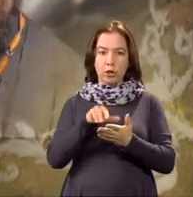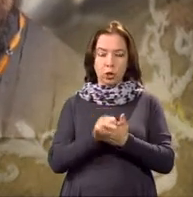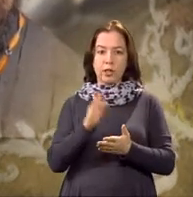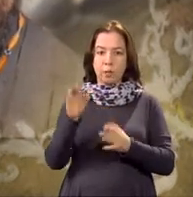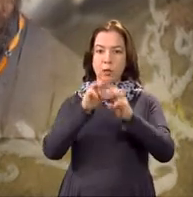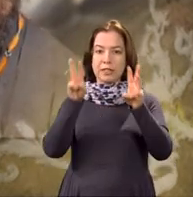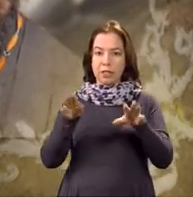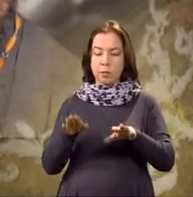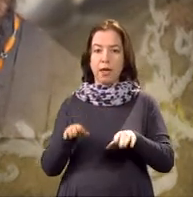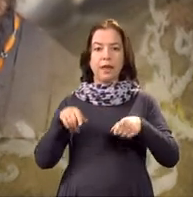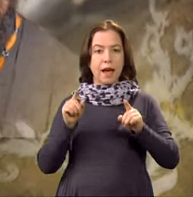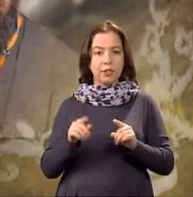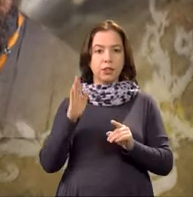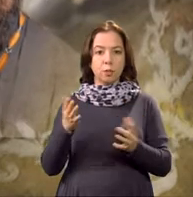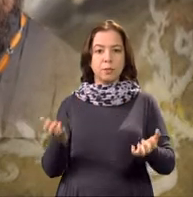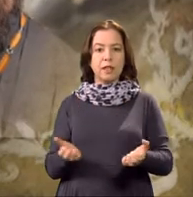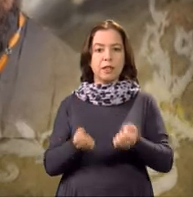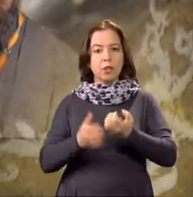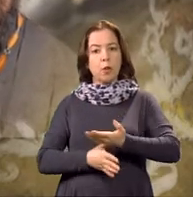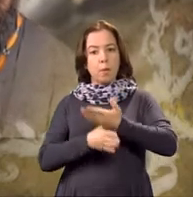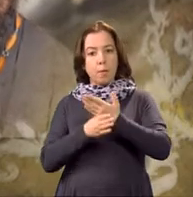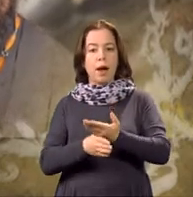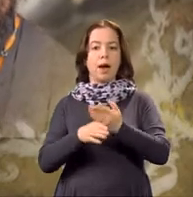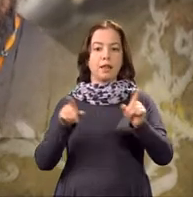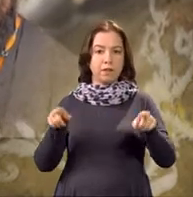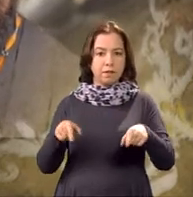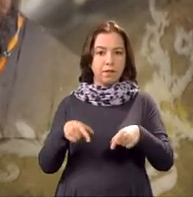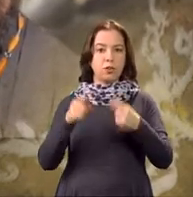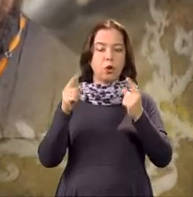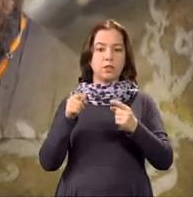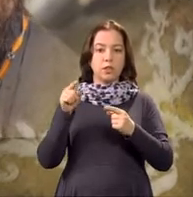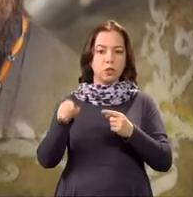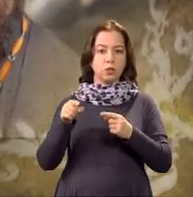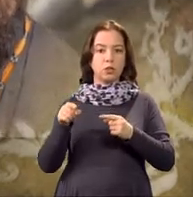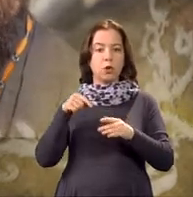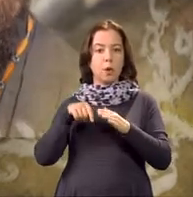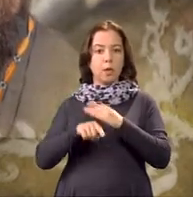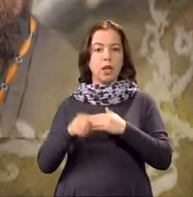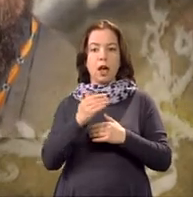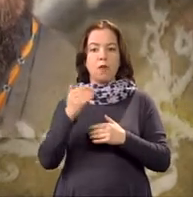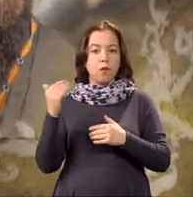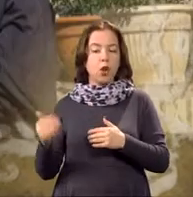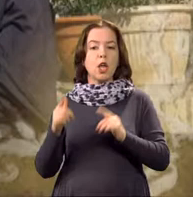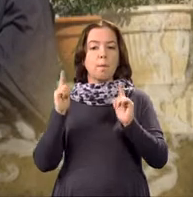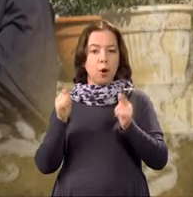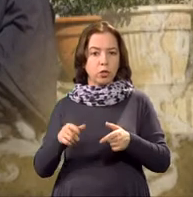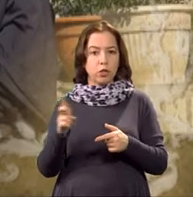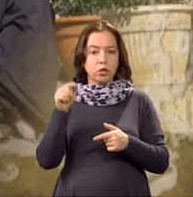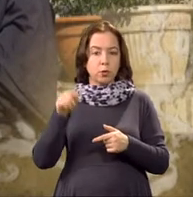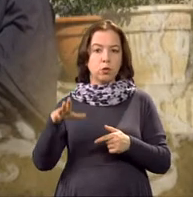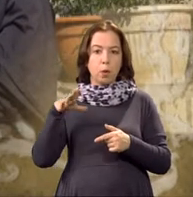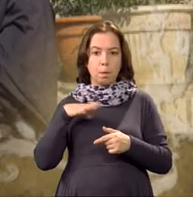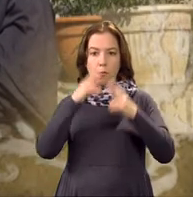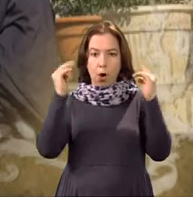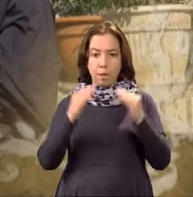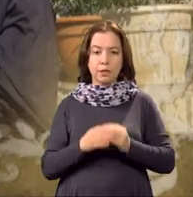дійсно підтримувати, облагороджувати її. Вони погодились на відновлення тут, з Вернецької обителі, повноцінного монастиря. З 97-го